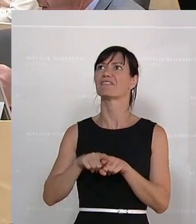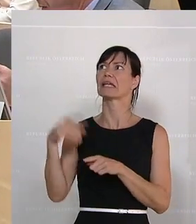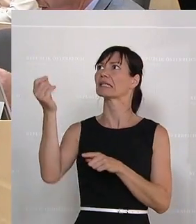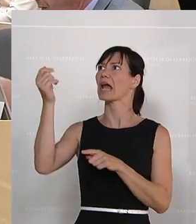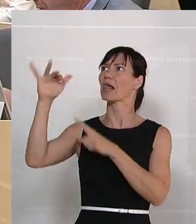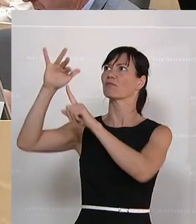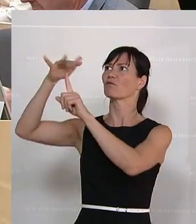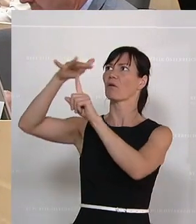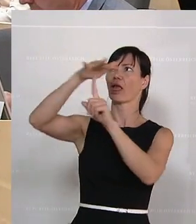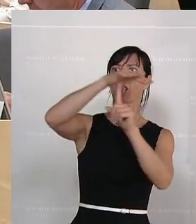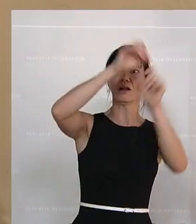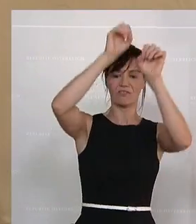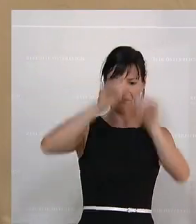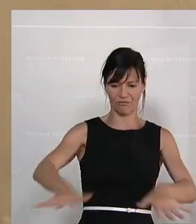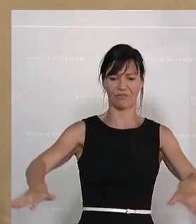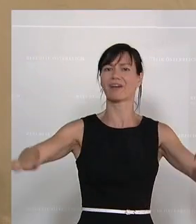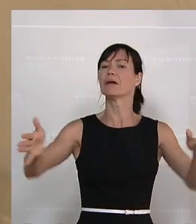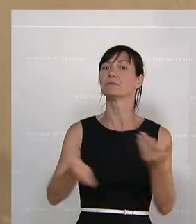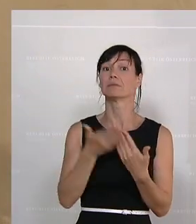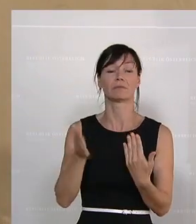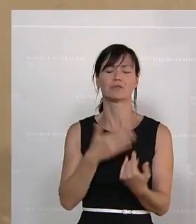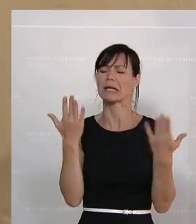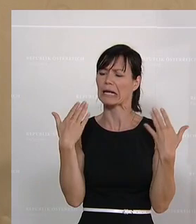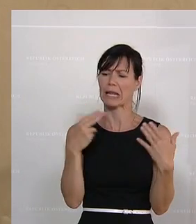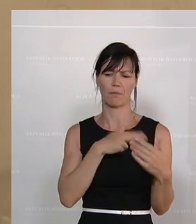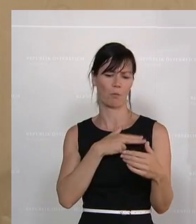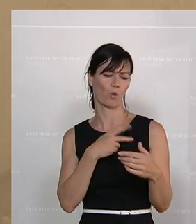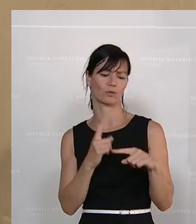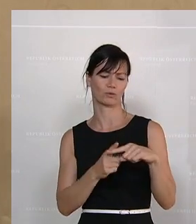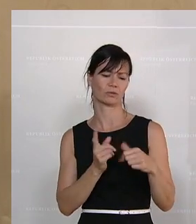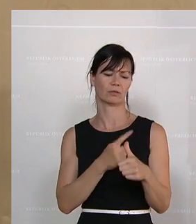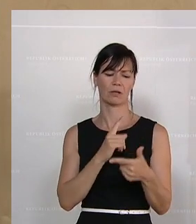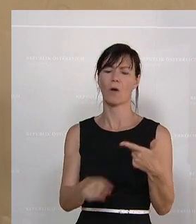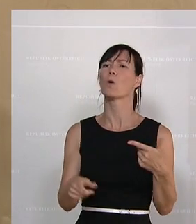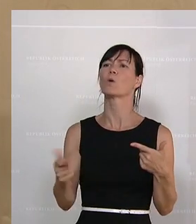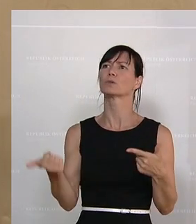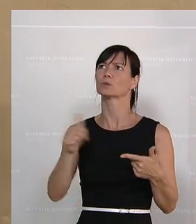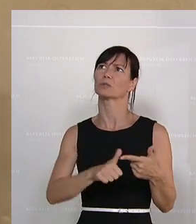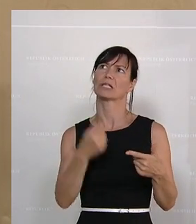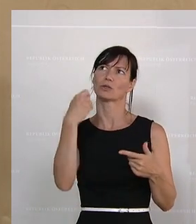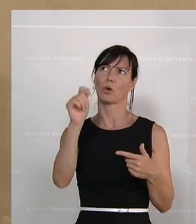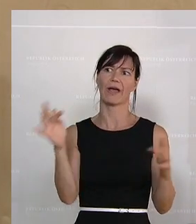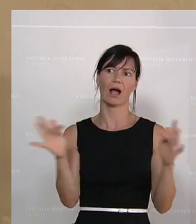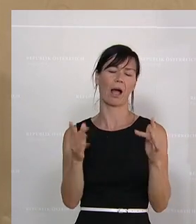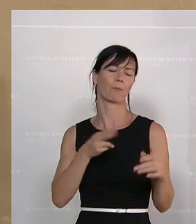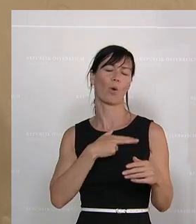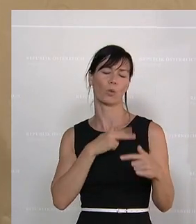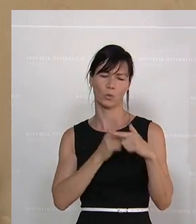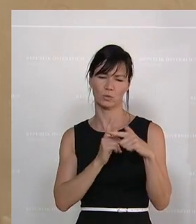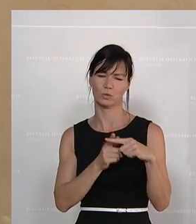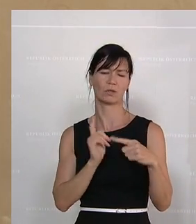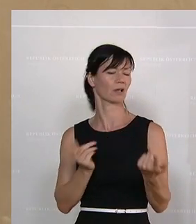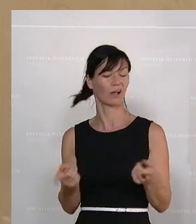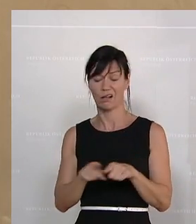geld insbesondere drahtlos um den klima bonus geht und den zusätzlichen teuerung sbo nuss und herr kollege würdiger und von kollegen weise zurecht